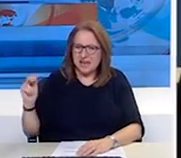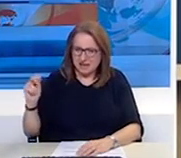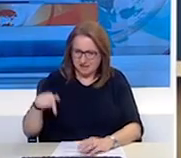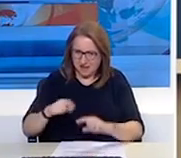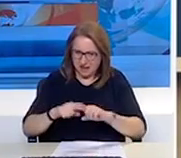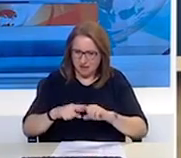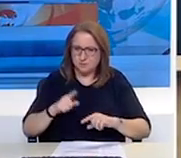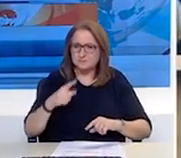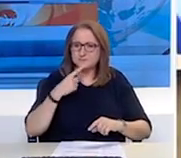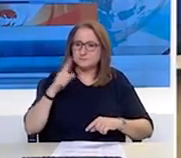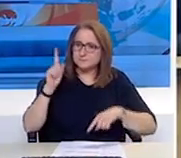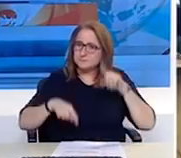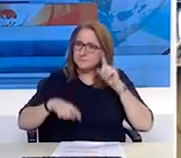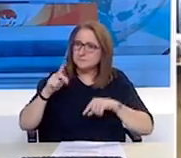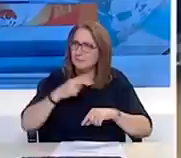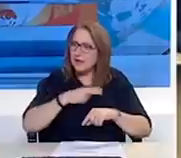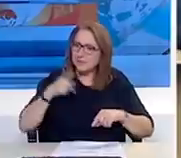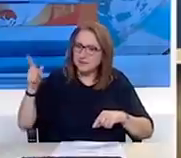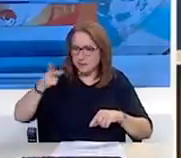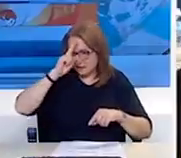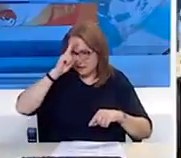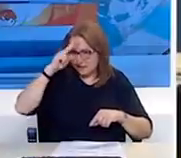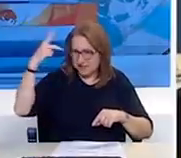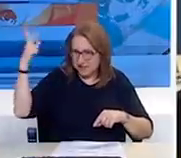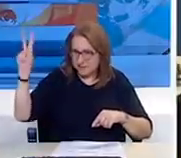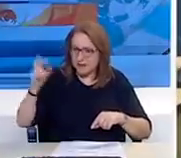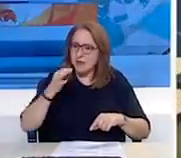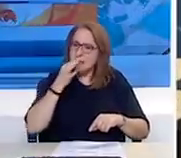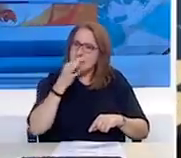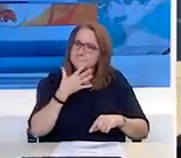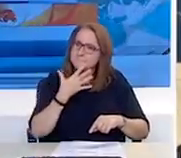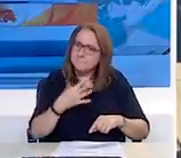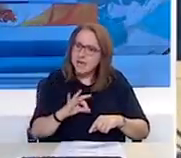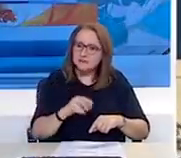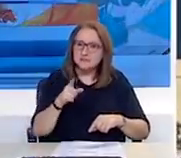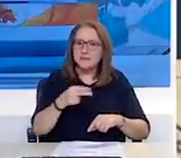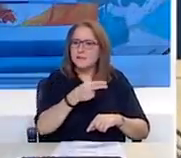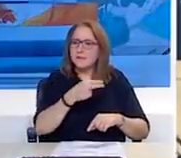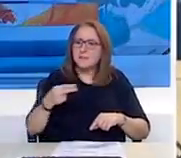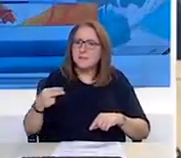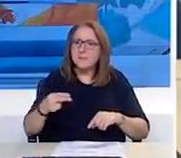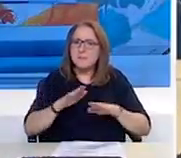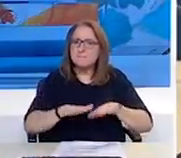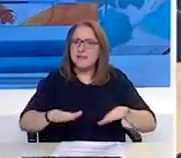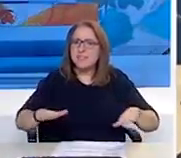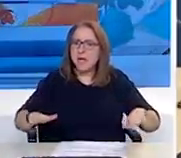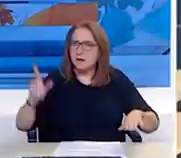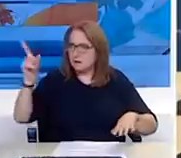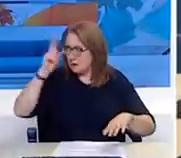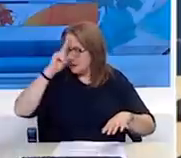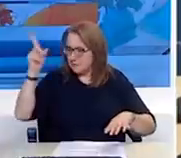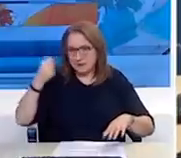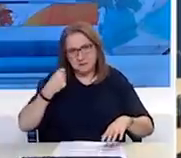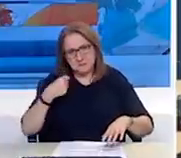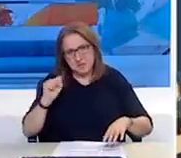Γερμανία φαίνεται πως βάζουν ένα σοβαρό αντίλογο σε όσα υπόθηκαν τις προηγούμενες ημέρες αναφορικά με το υγειακό φορτίο των παιδιών.